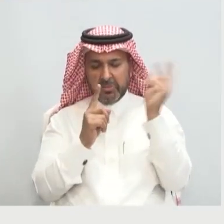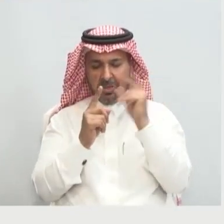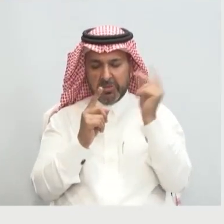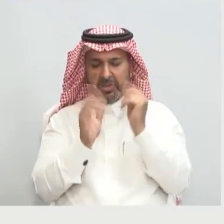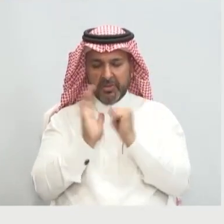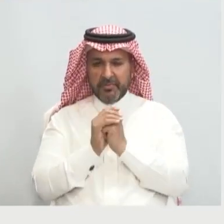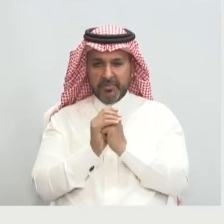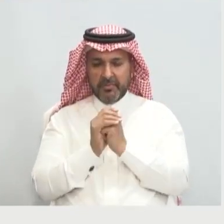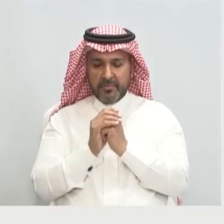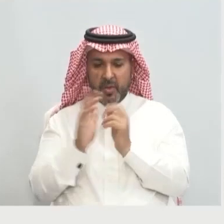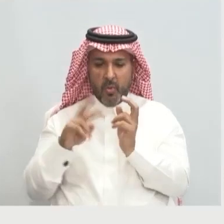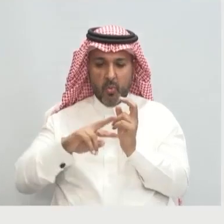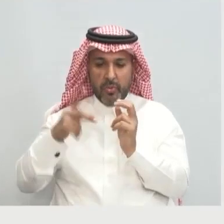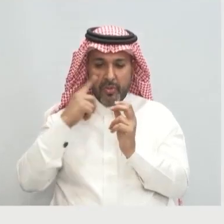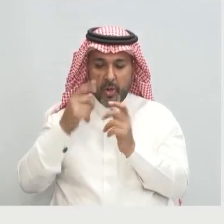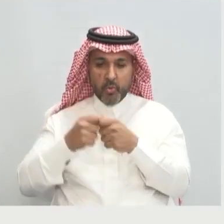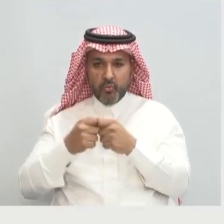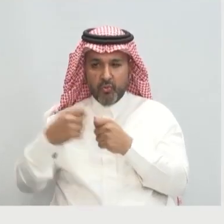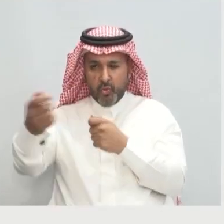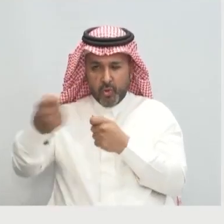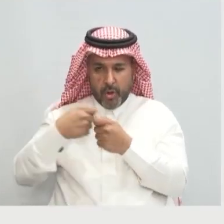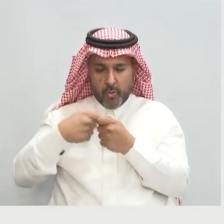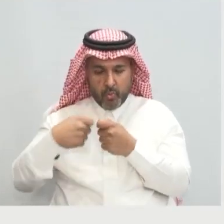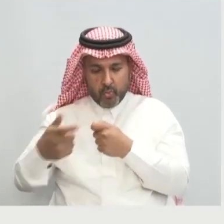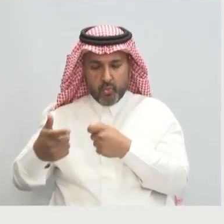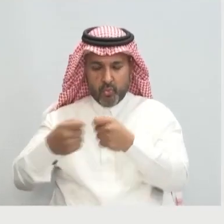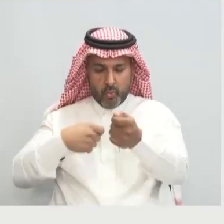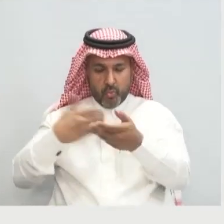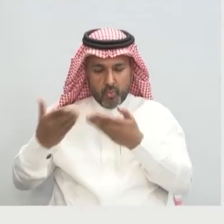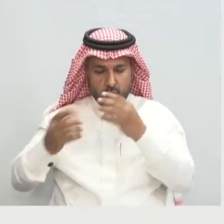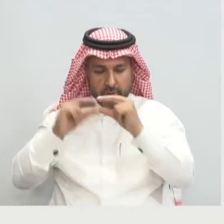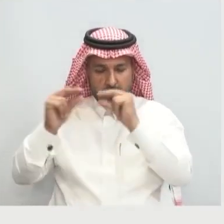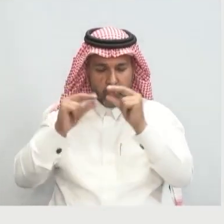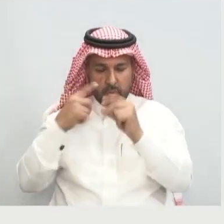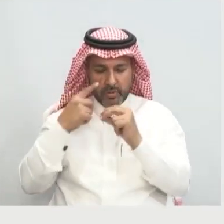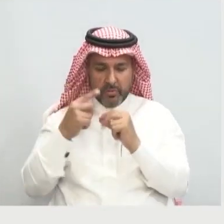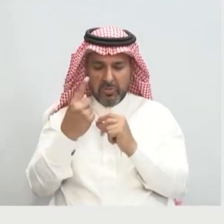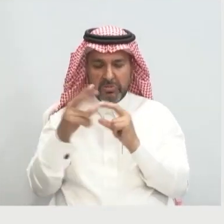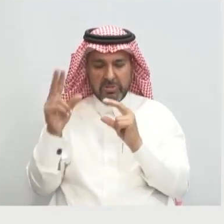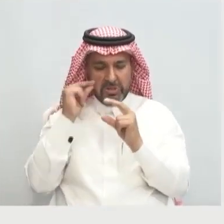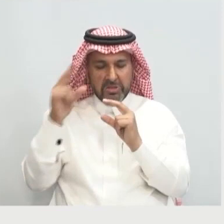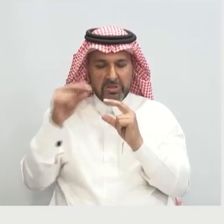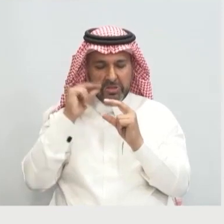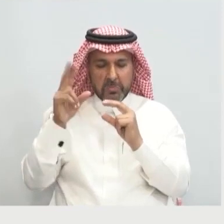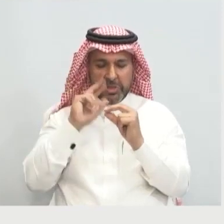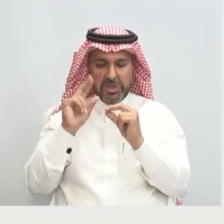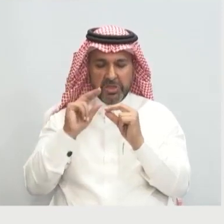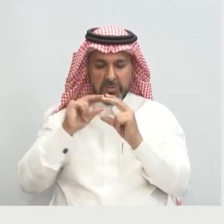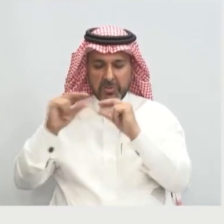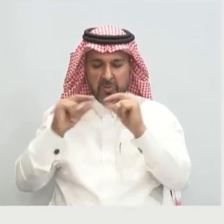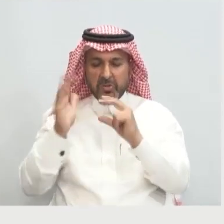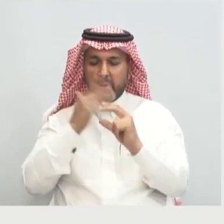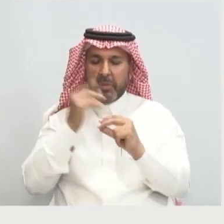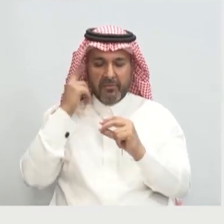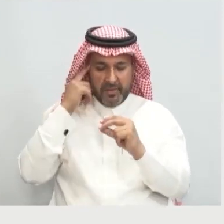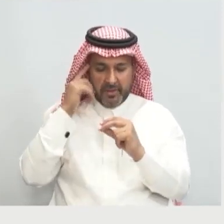موظفين يختلفون في تكوين العلاقات وكذلك في التواصل ما ما بين زملائهم والمسؤولين الاخرين لذلك